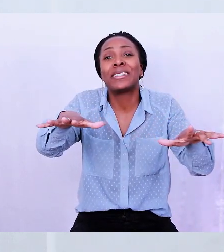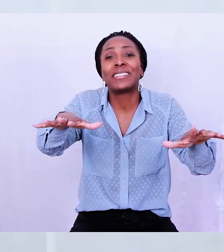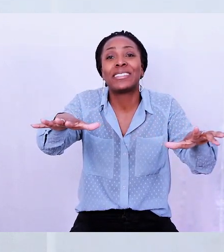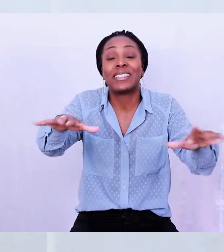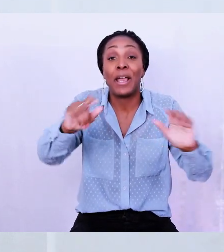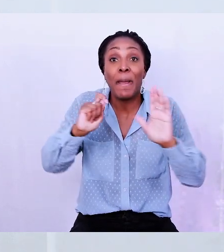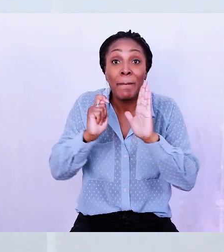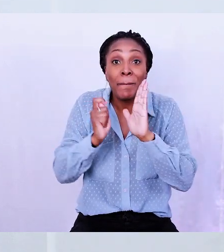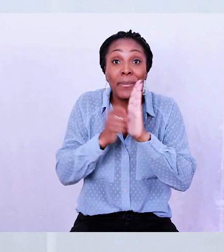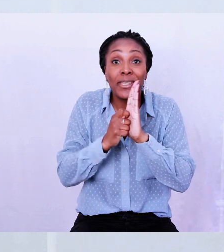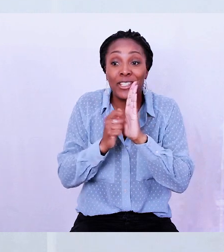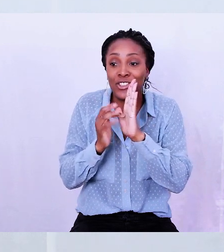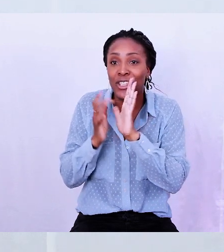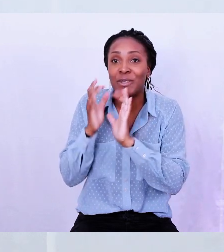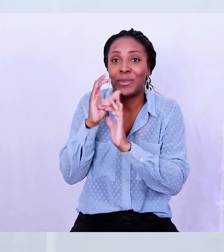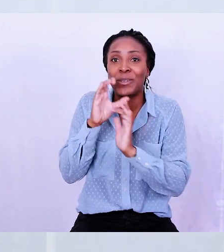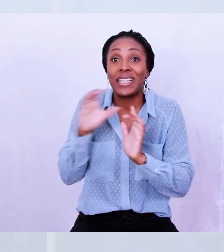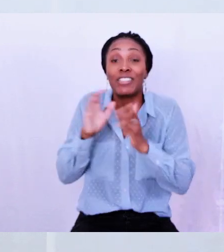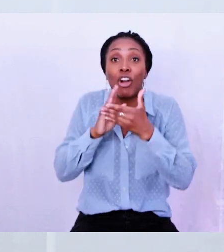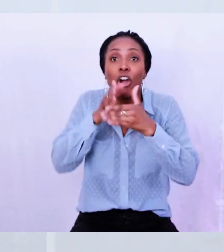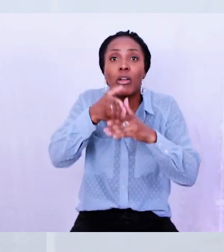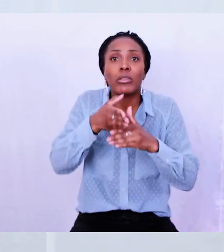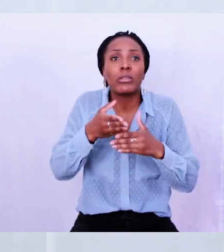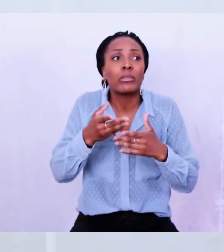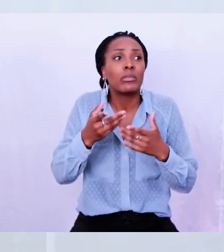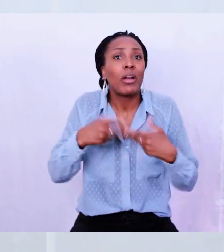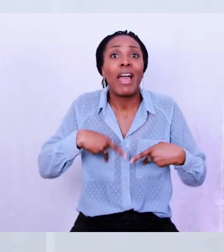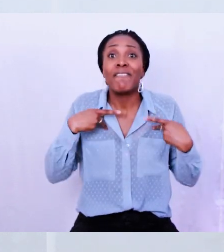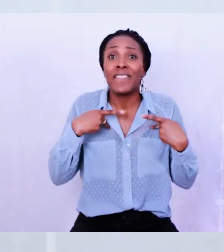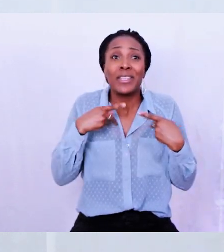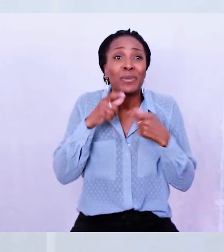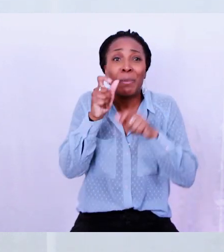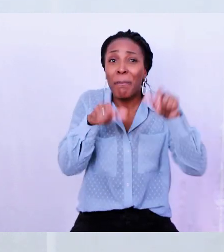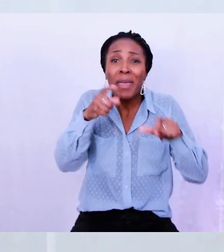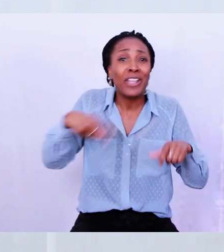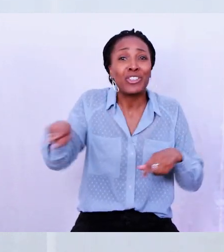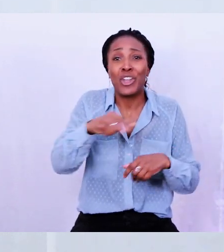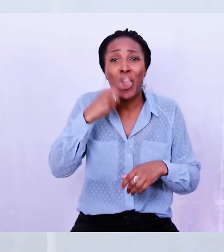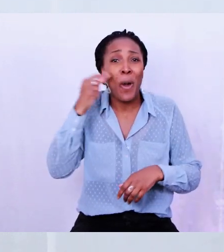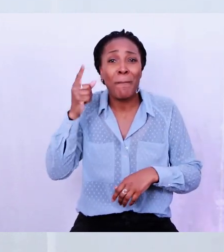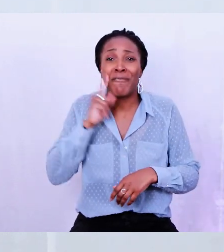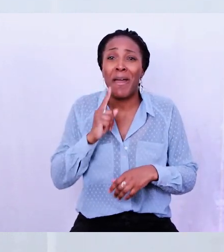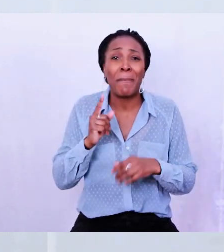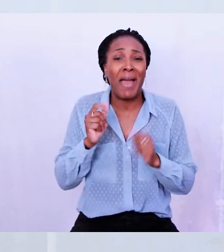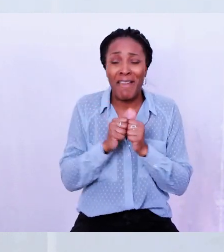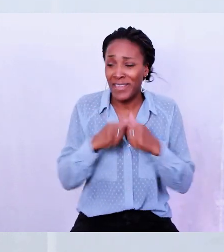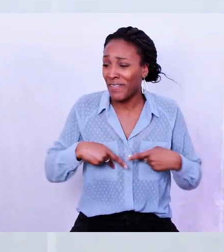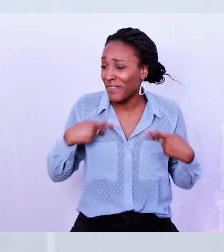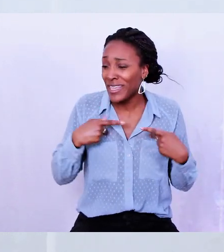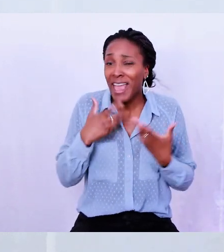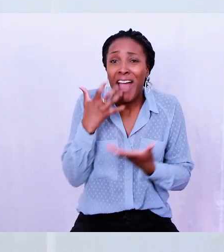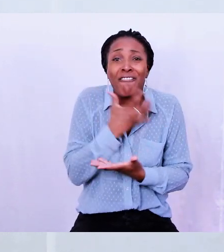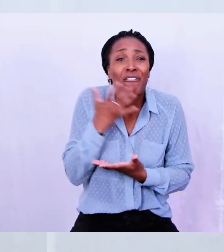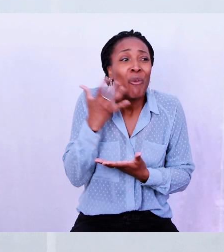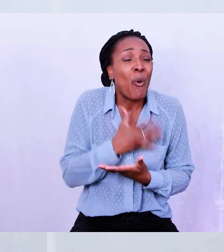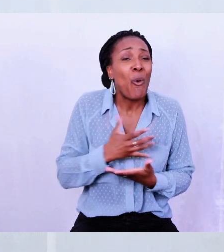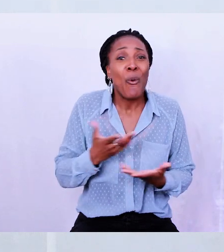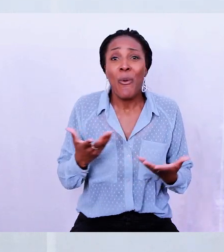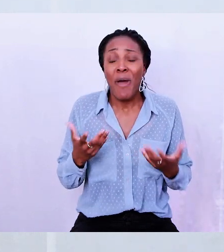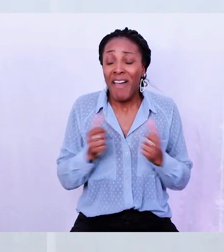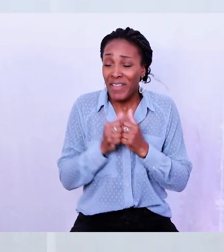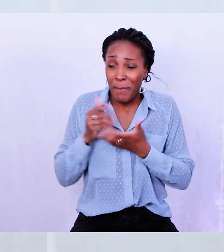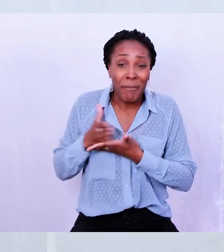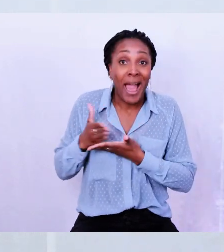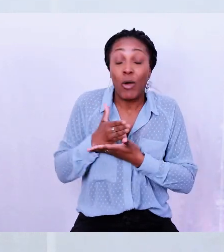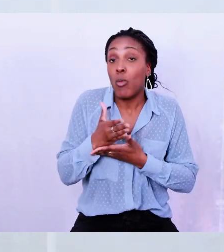Quand Jésus-Christ entre dans la vie d'un homme ou d'une femme, qui peut être la plus délabrée au monde, avoir le parcours